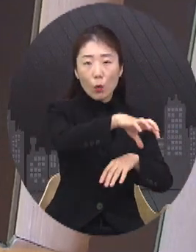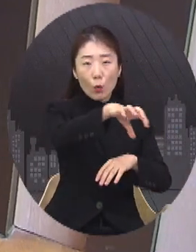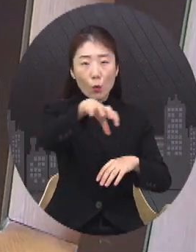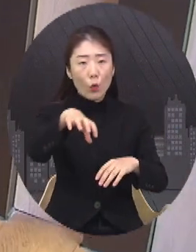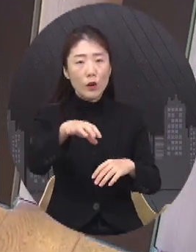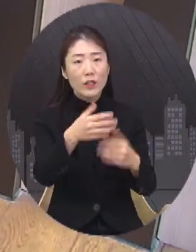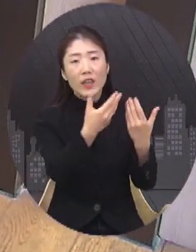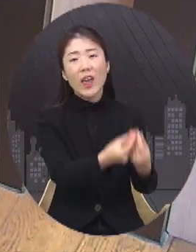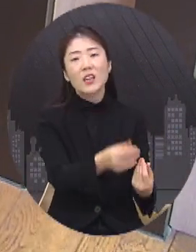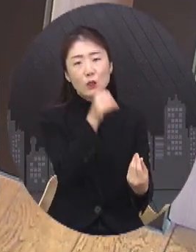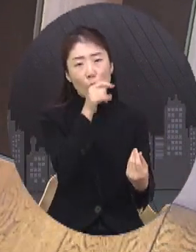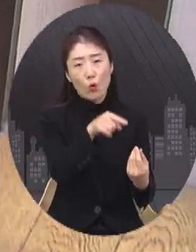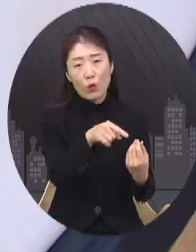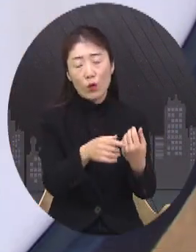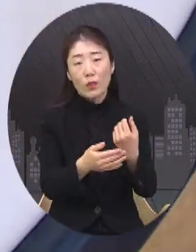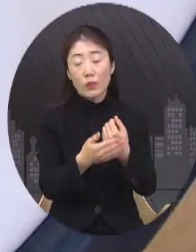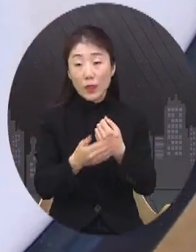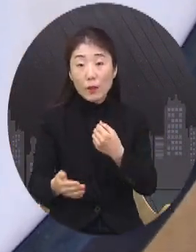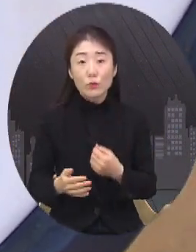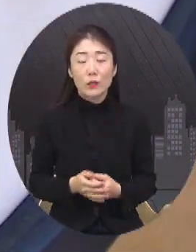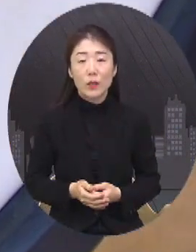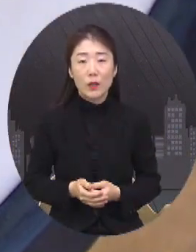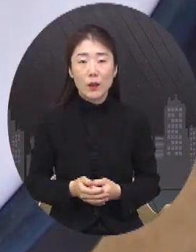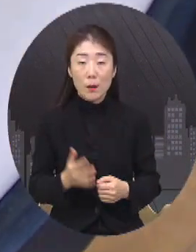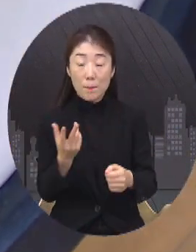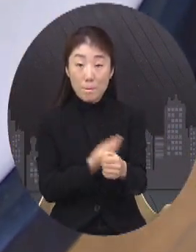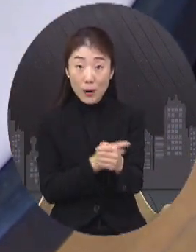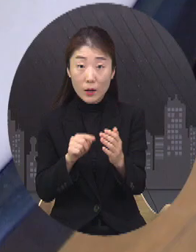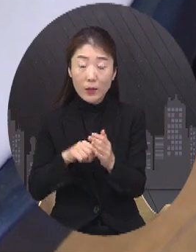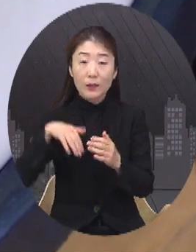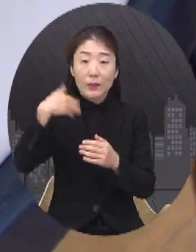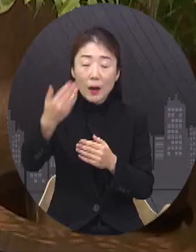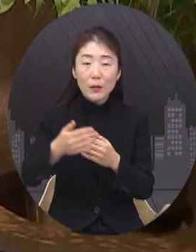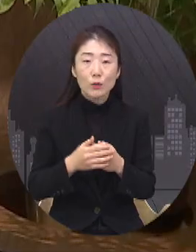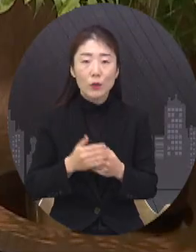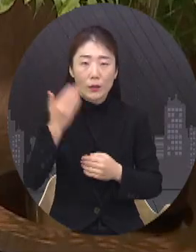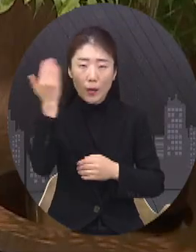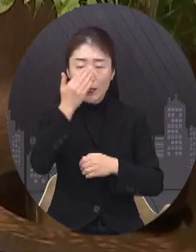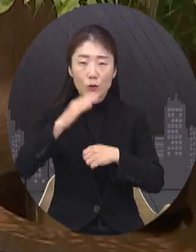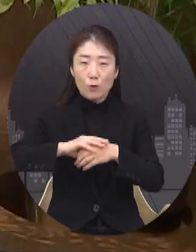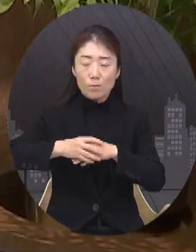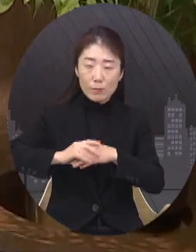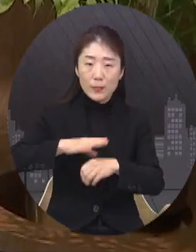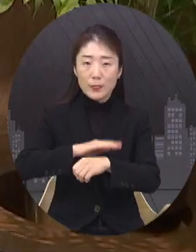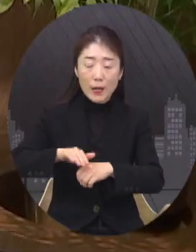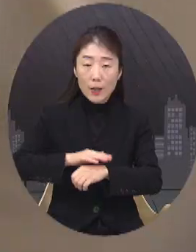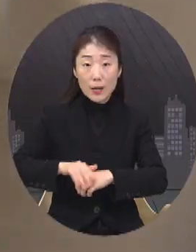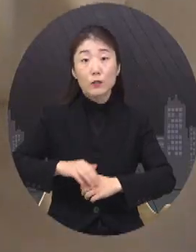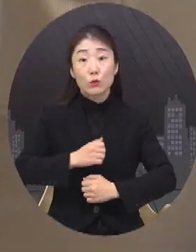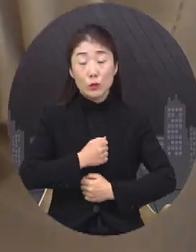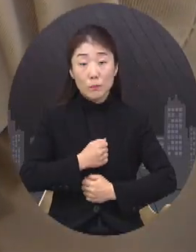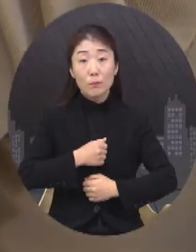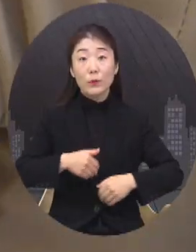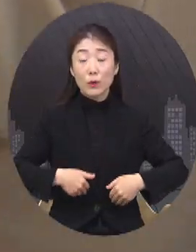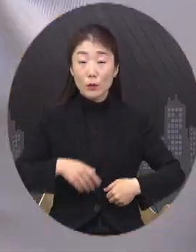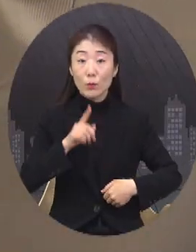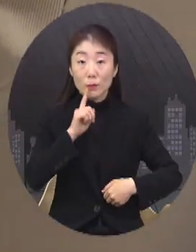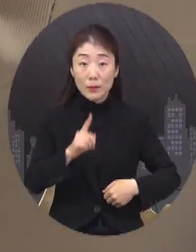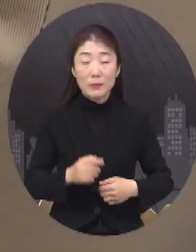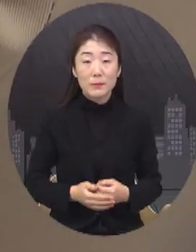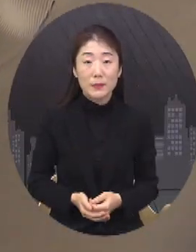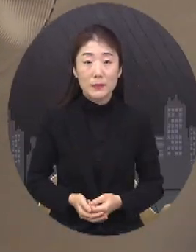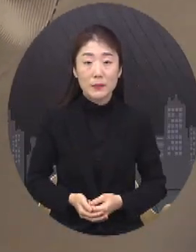방역당국은 백신접종 뒤에도 개인 위생과 방역 수칙 준수를 호소했습니다 mbc 뉴스 튀는